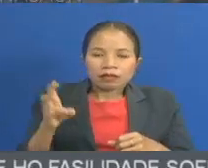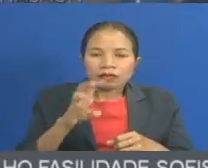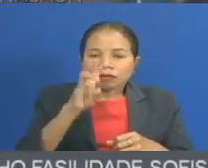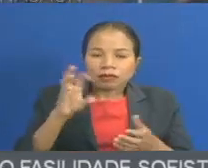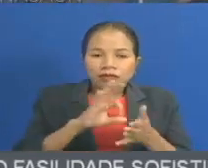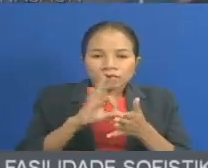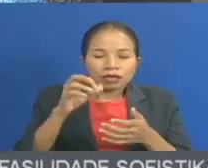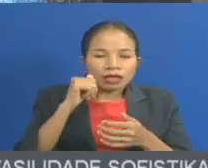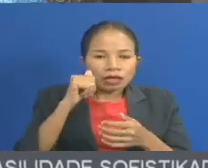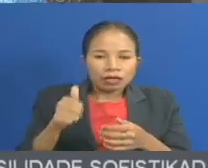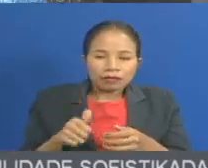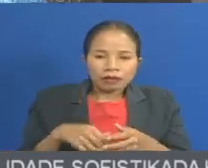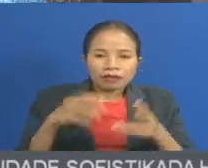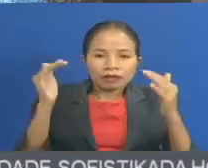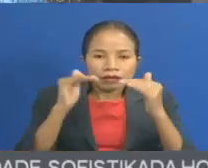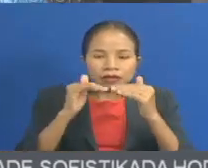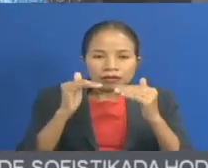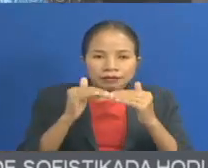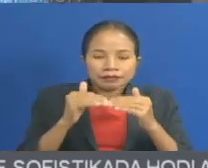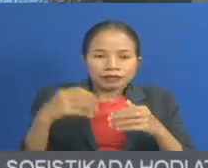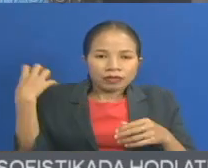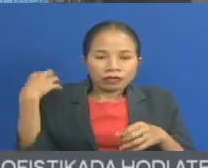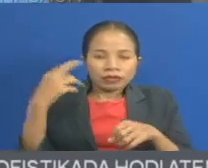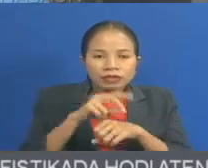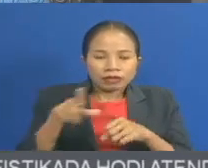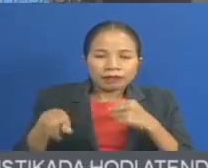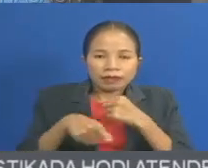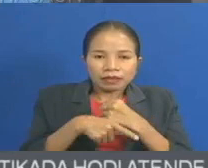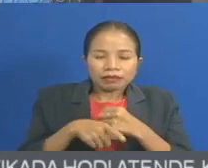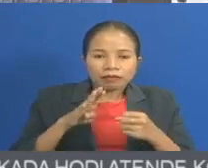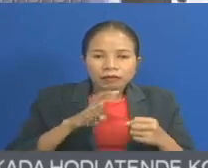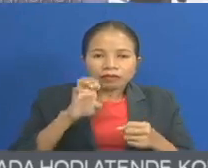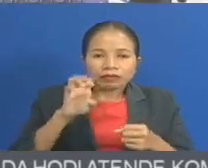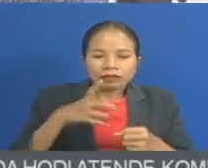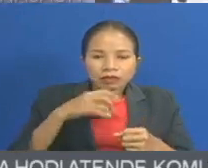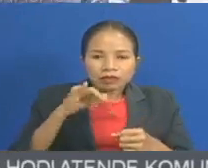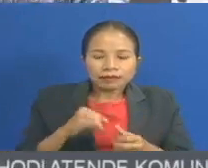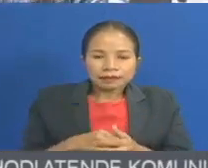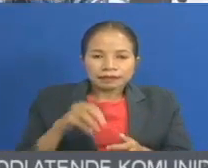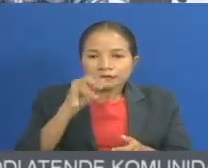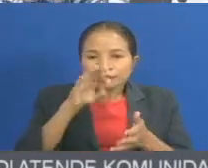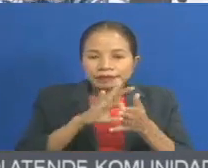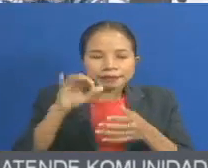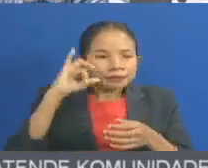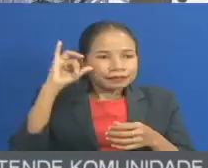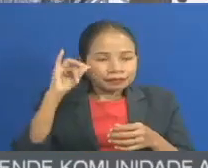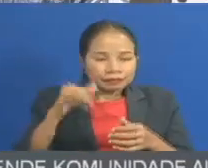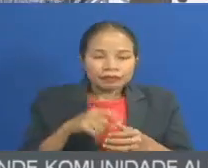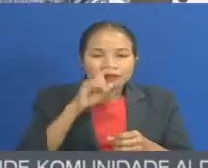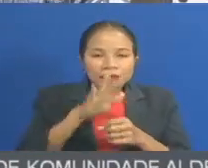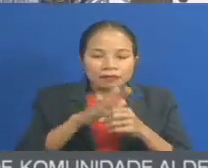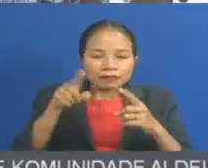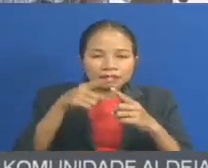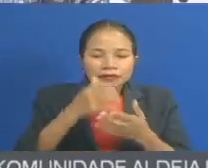fera abang ho tipu konferensi imprensa ia sede nasional partido under tim beku sidili ia segunda fera orsei under tim promete ba